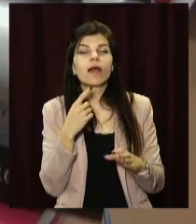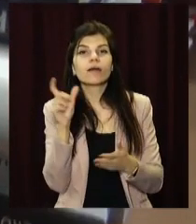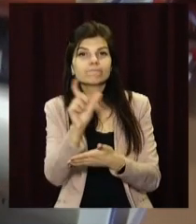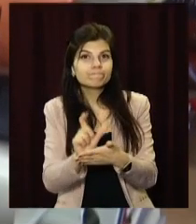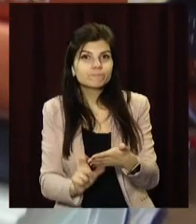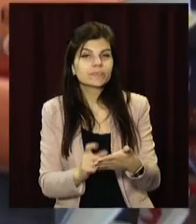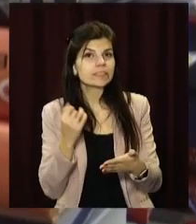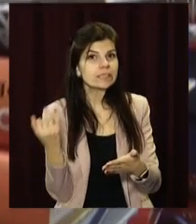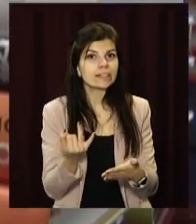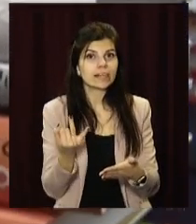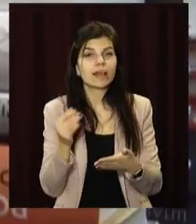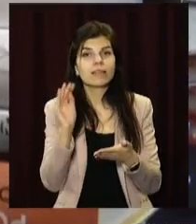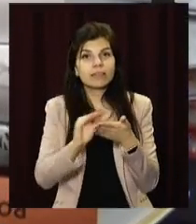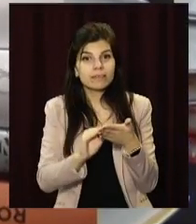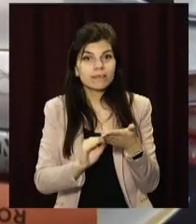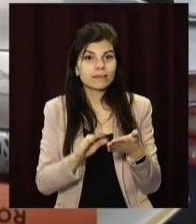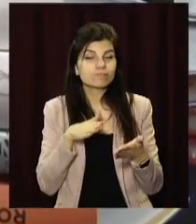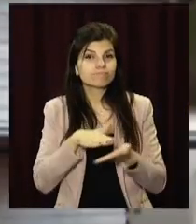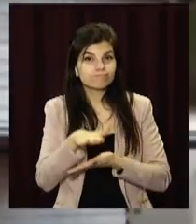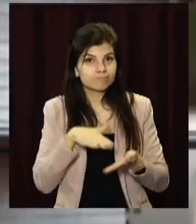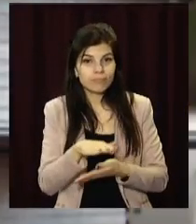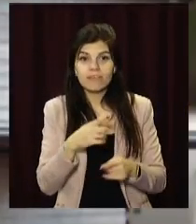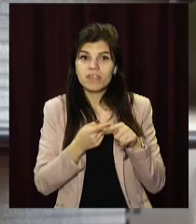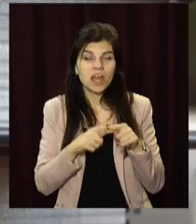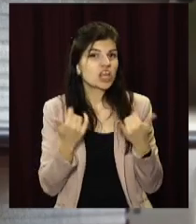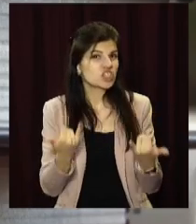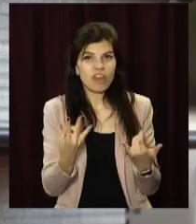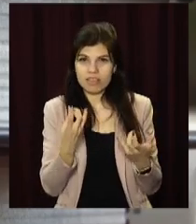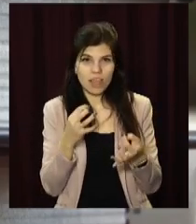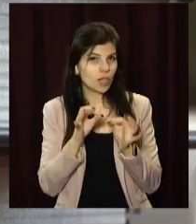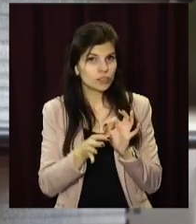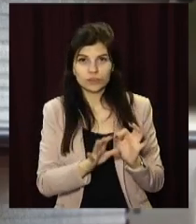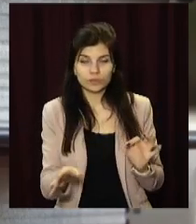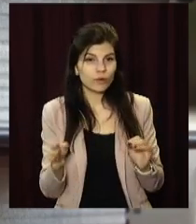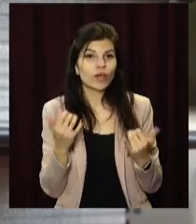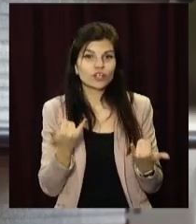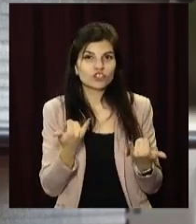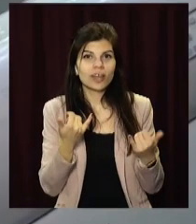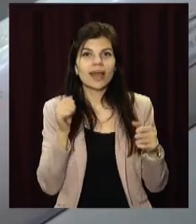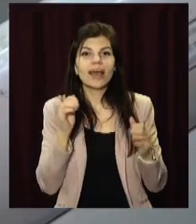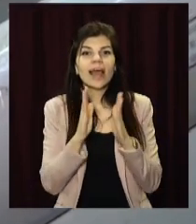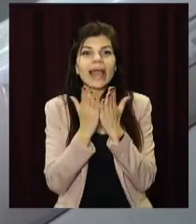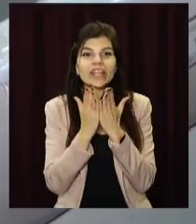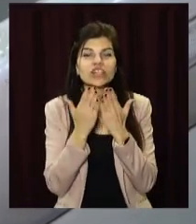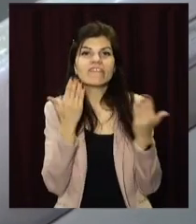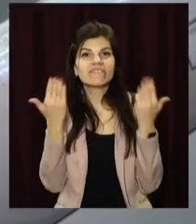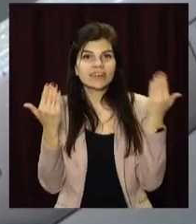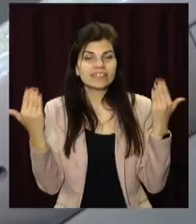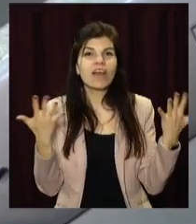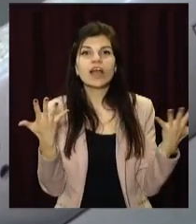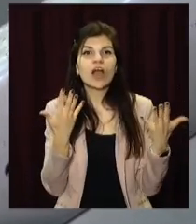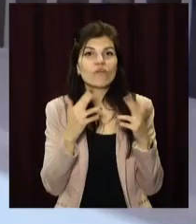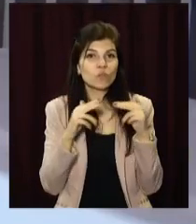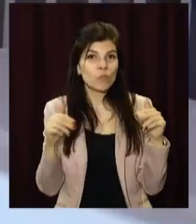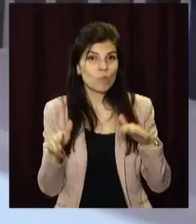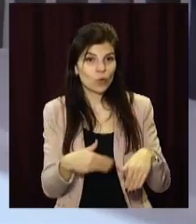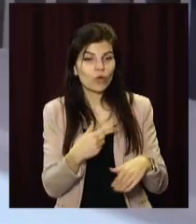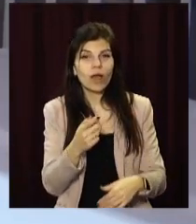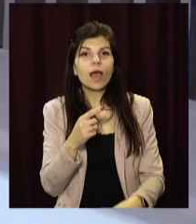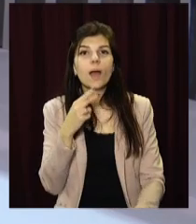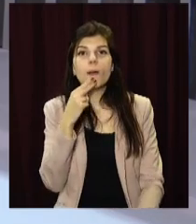збірки. Надрукувати їх зараз, запевняють, нескладно, а за допомогою масштабних книжкових фестивалів, що проходять у Дніпрі,